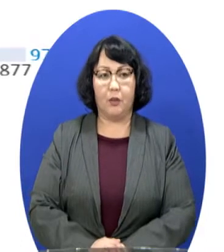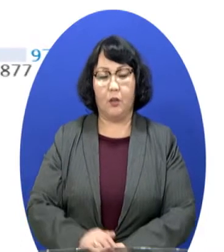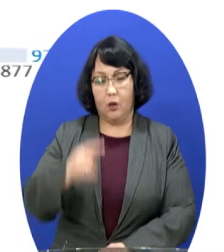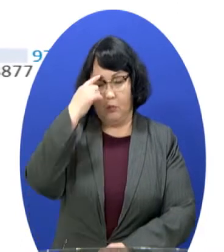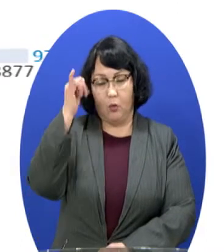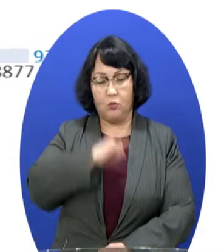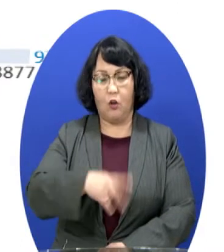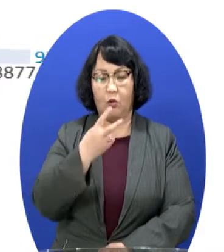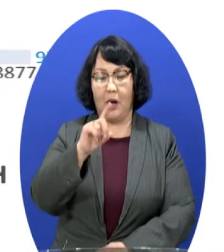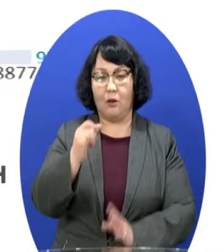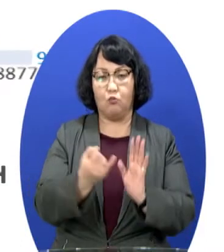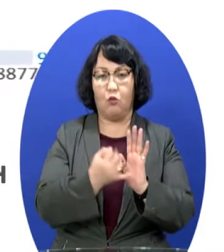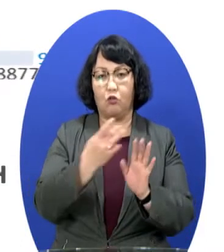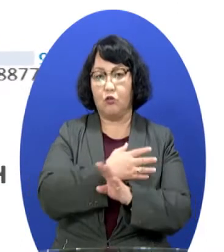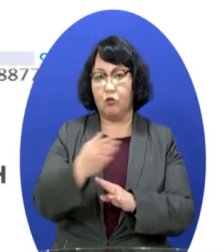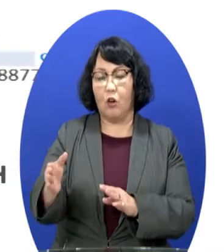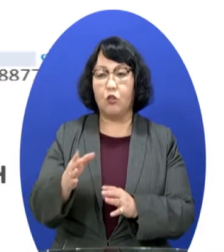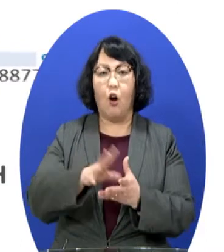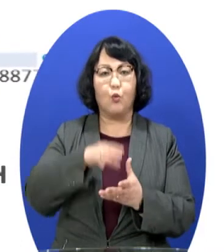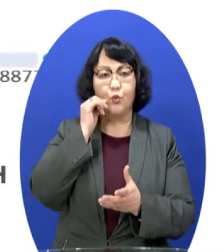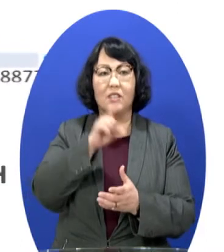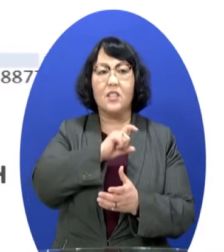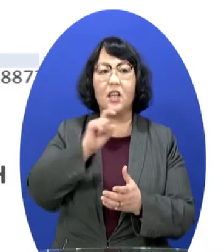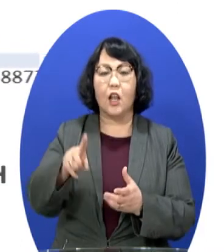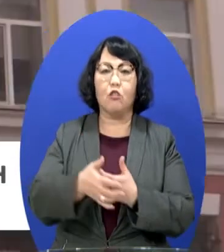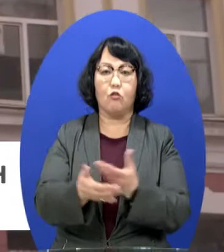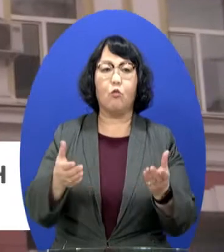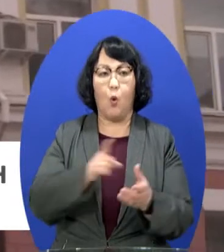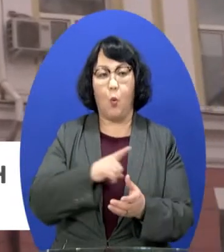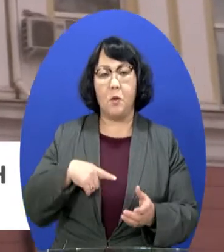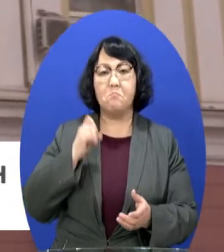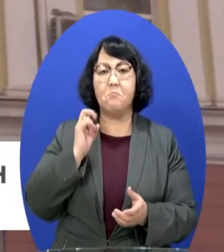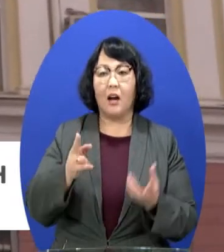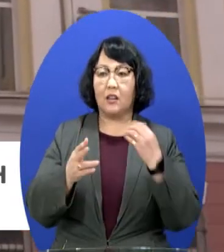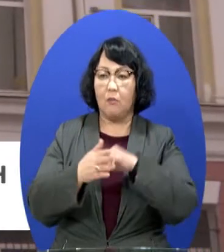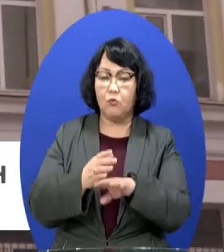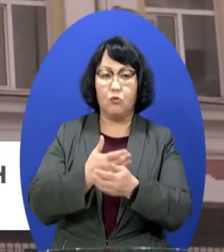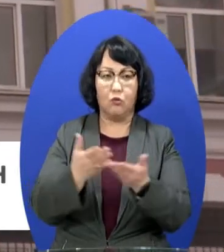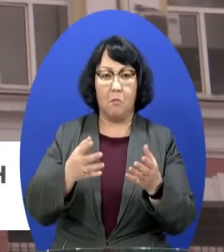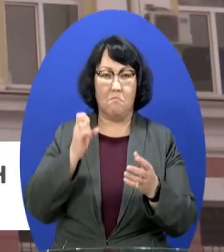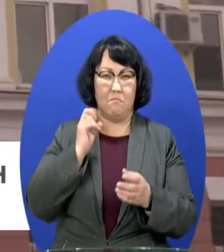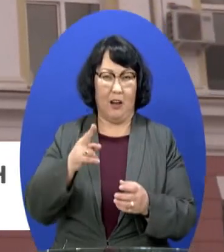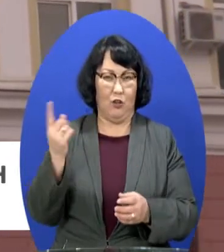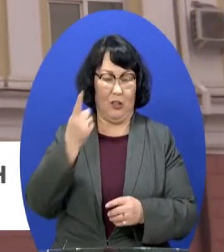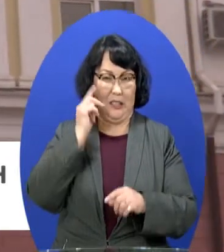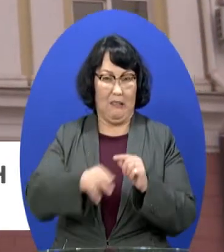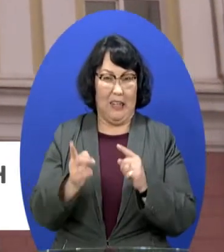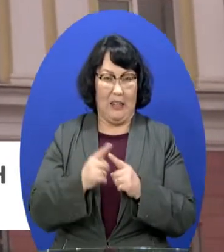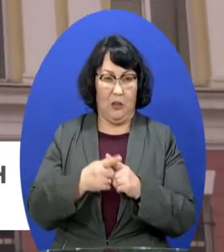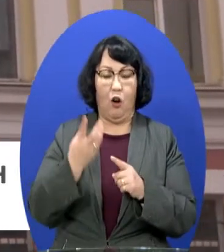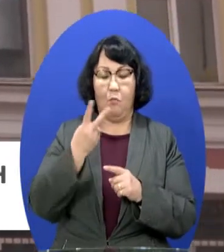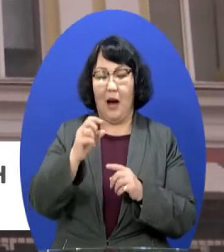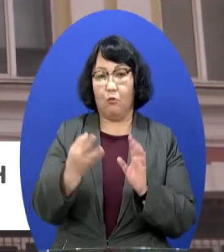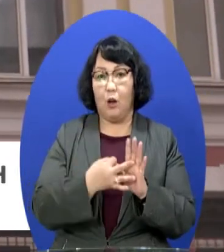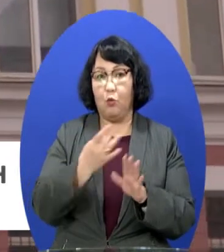Монгол улс 2016 оноос эхлэн энэ зээлийг арилжааны банкудаар дамжуул олгож эхэлсэн. Банк өндөр шалгуур тавьж байсан учраас 2018 оноос